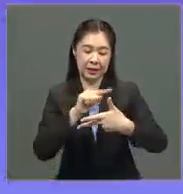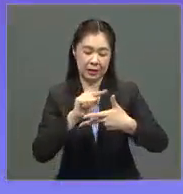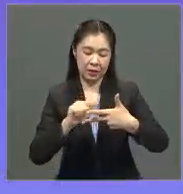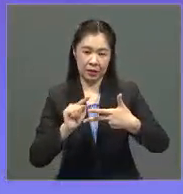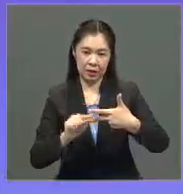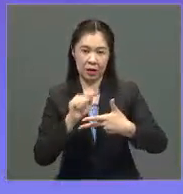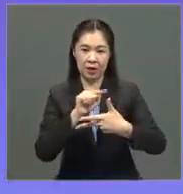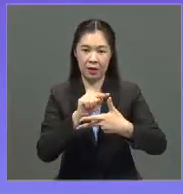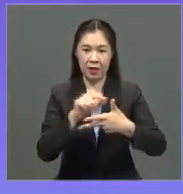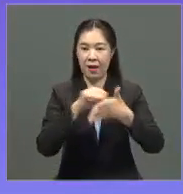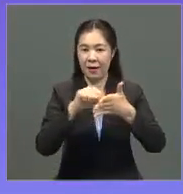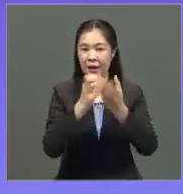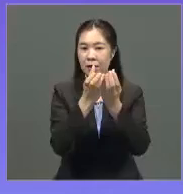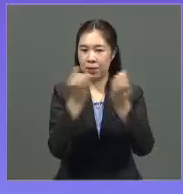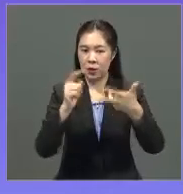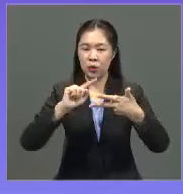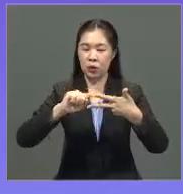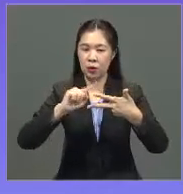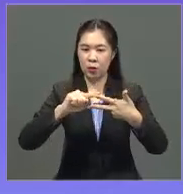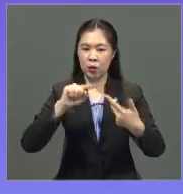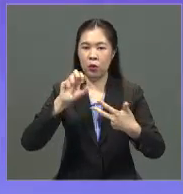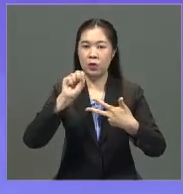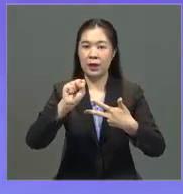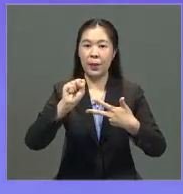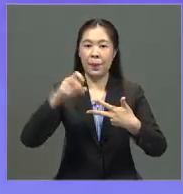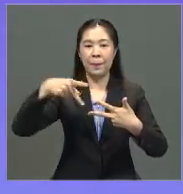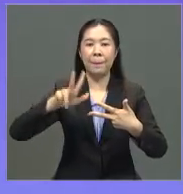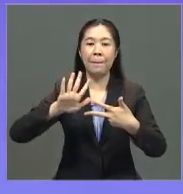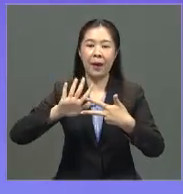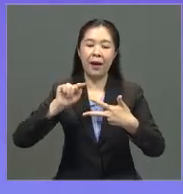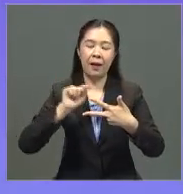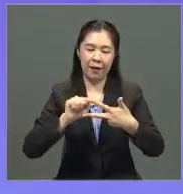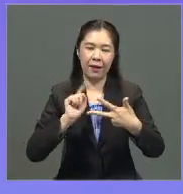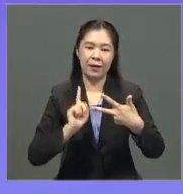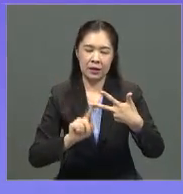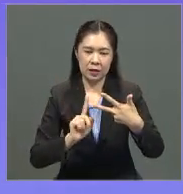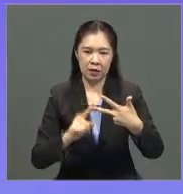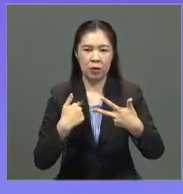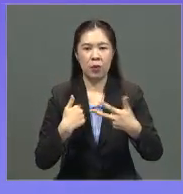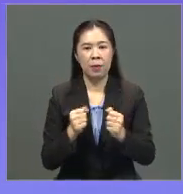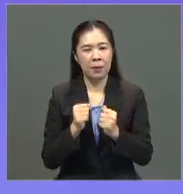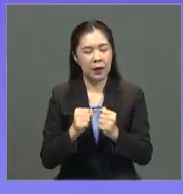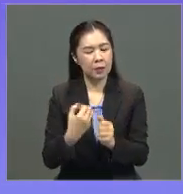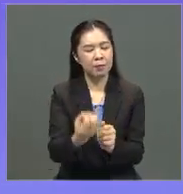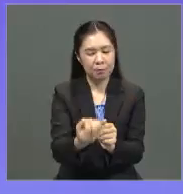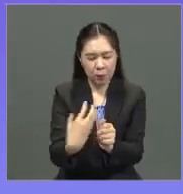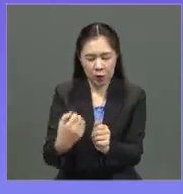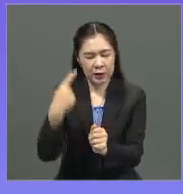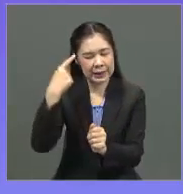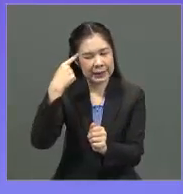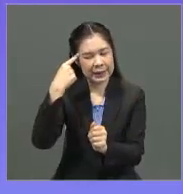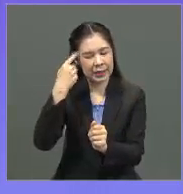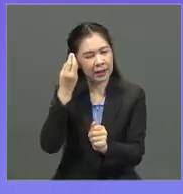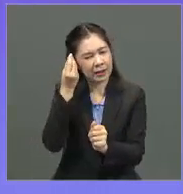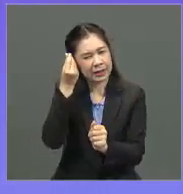ข้อที่ว่าน่าจะเป็นของการแก้รัฐธรรมนูญหรอการยุบสภาต่างๆก็ถือว่าอ่ามีความพยายามที่จะรับฟังแล้วก็ลอง